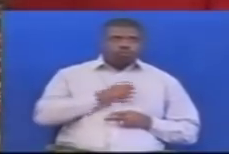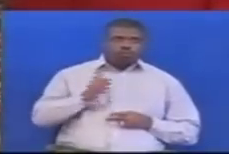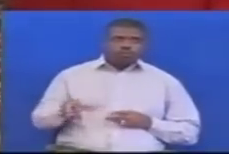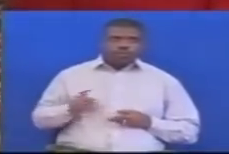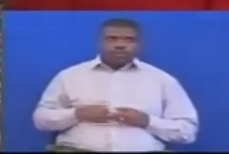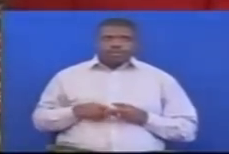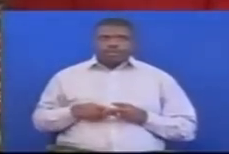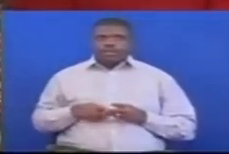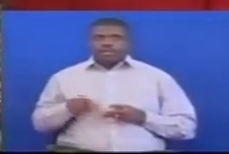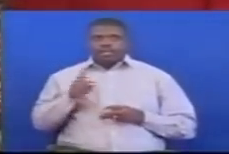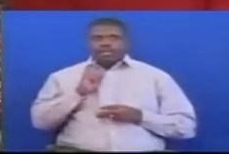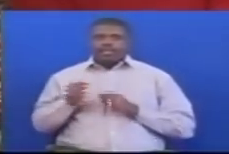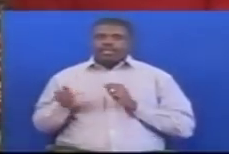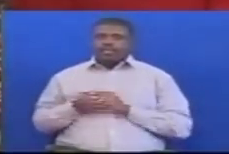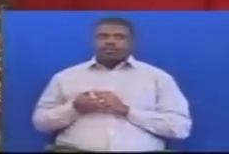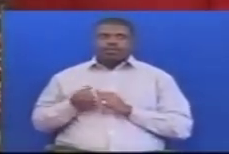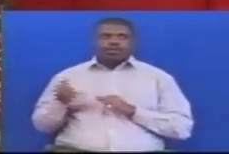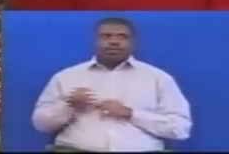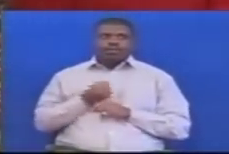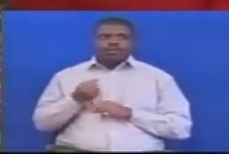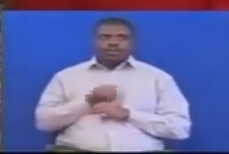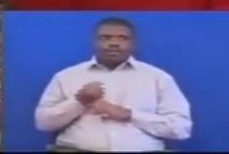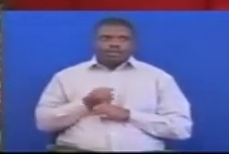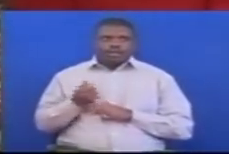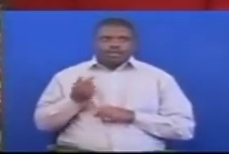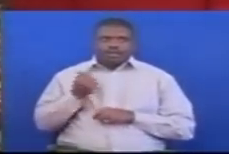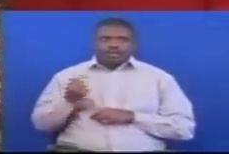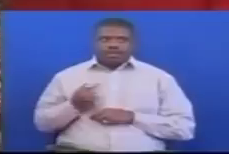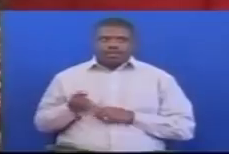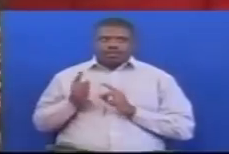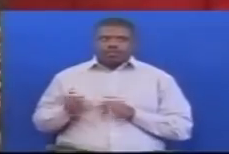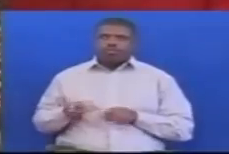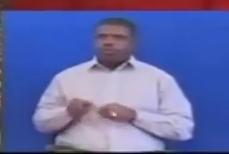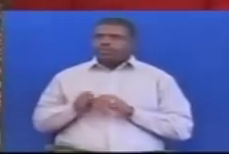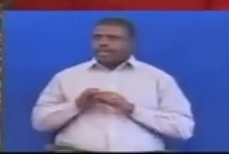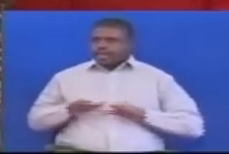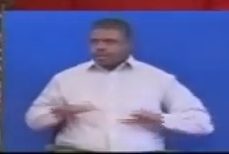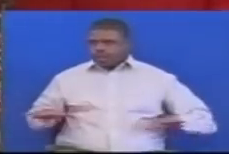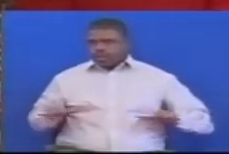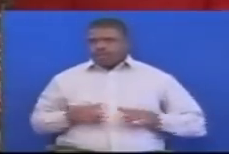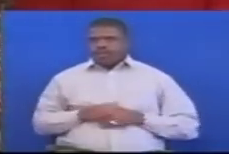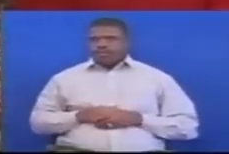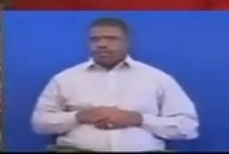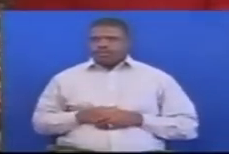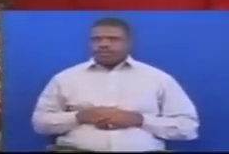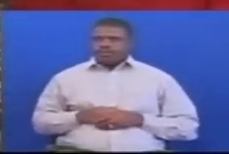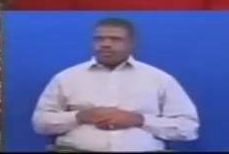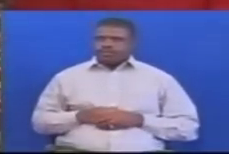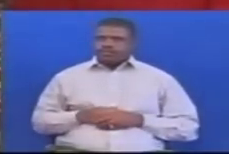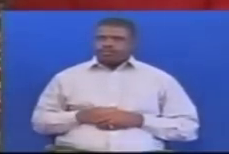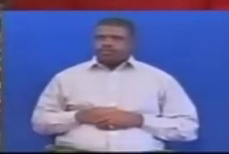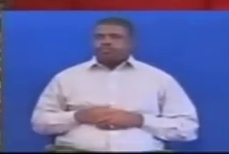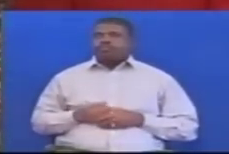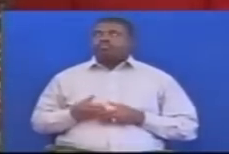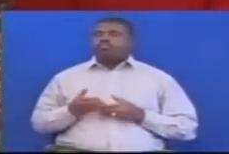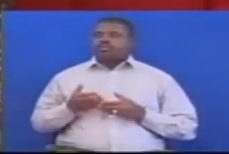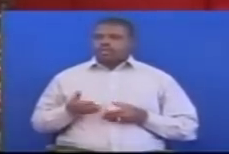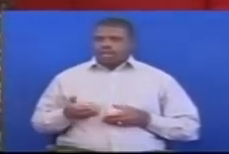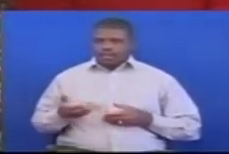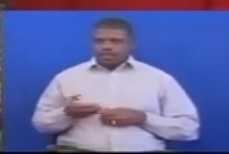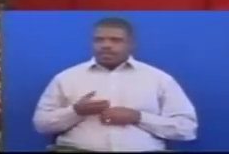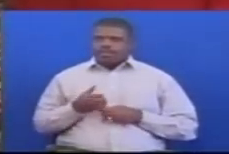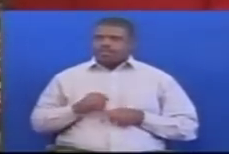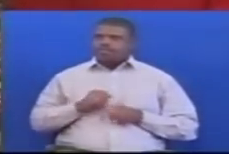anafanya kila kitu ili mradi kuhakikisha Tanzania tuko sawa. Naomba apate kibali kwa watu wote